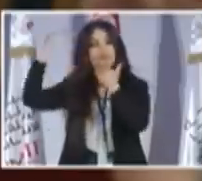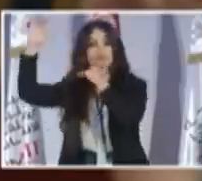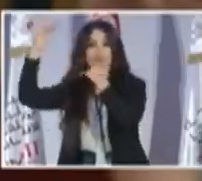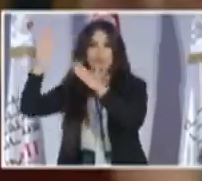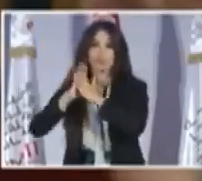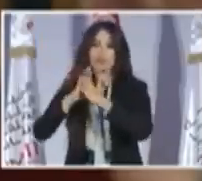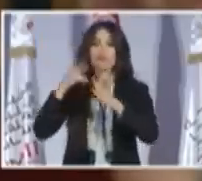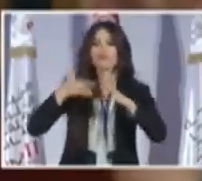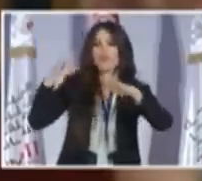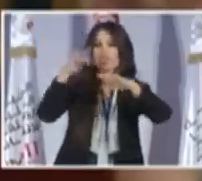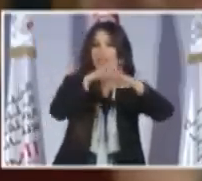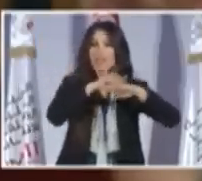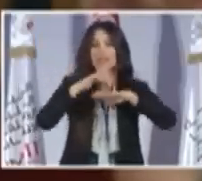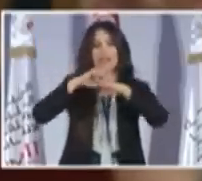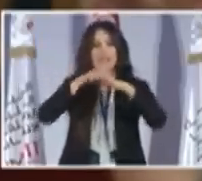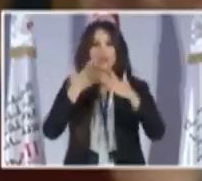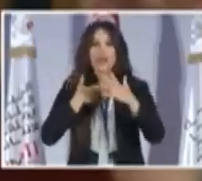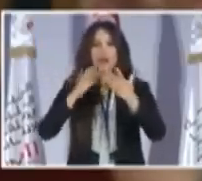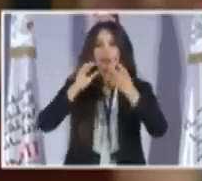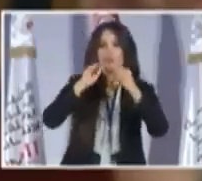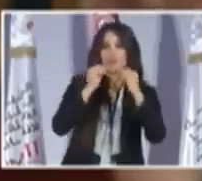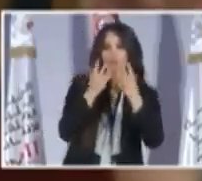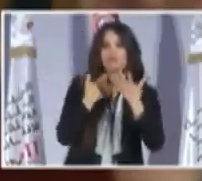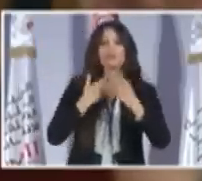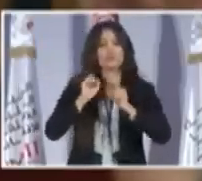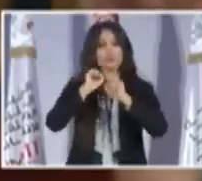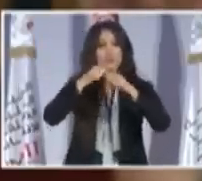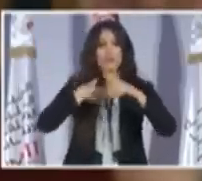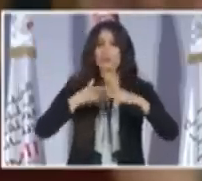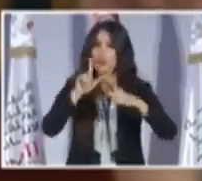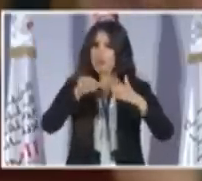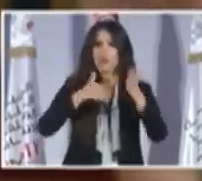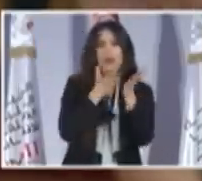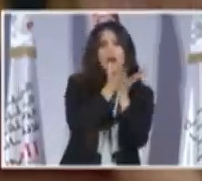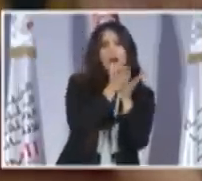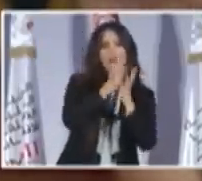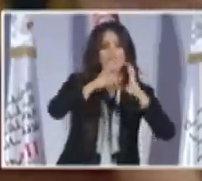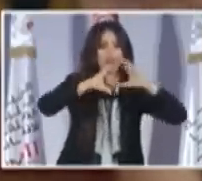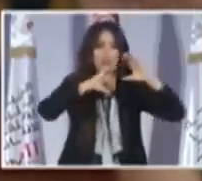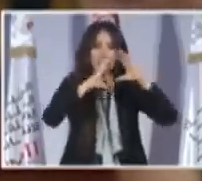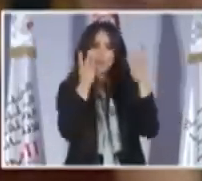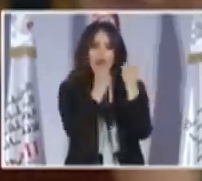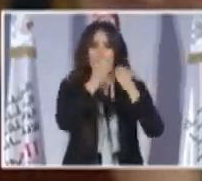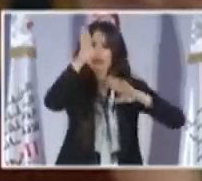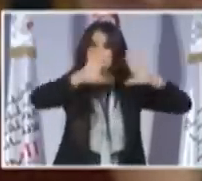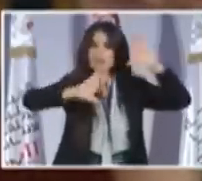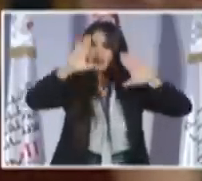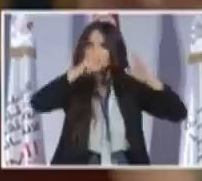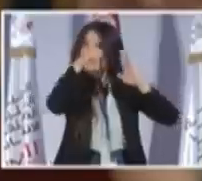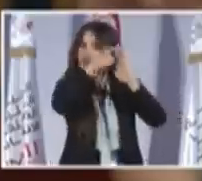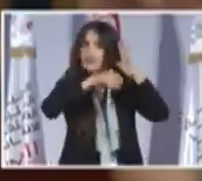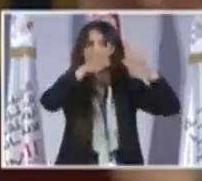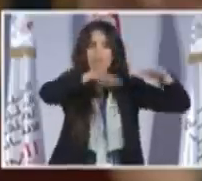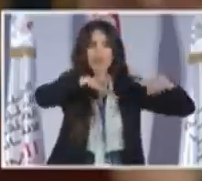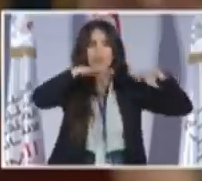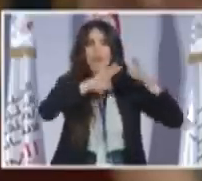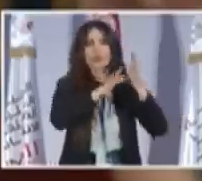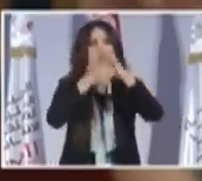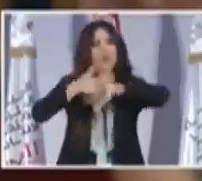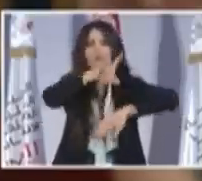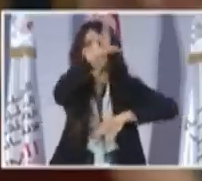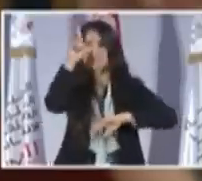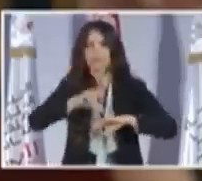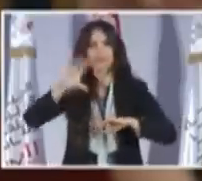بالحقيقه خلينا احنا فيما انه يعملوا خروقات لانه من حق لانه احنا نوصلوا للناس يدوم المترشحين في كل شبر من مناطق